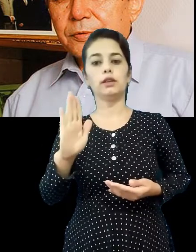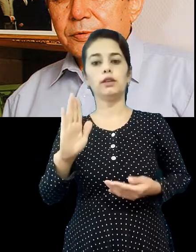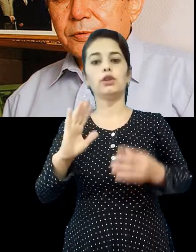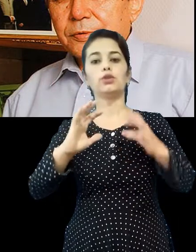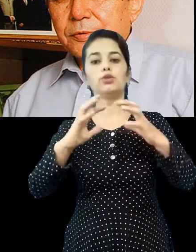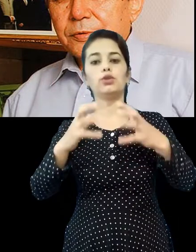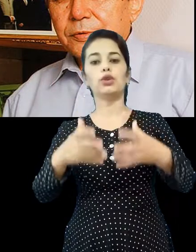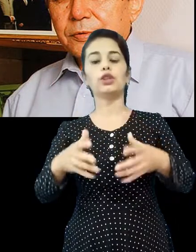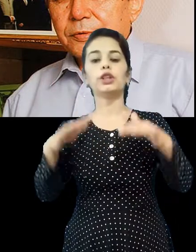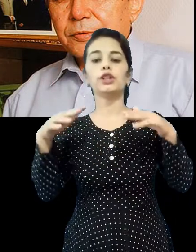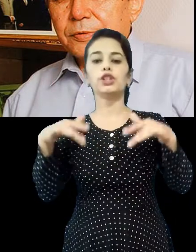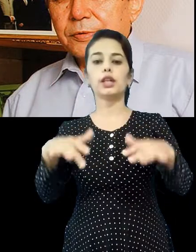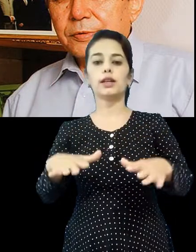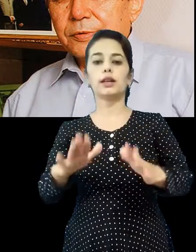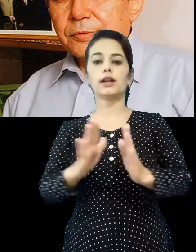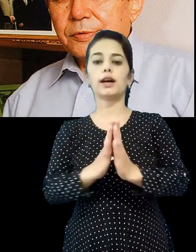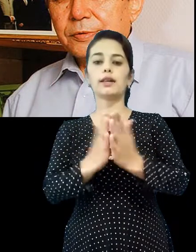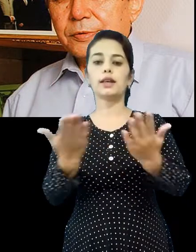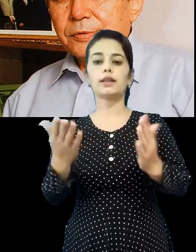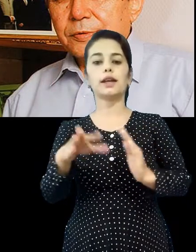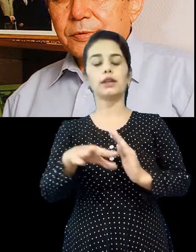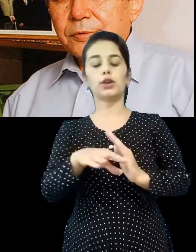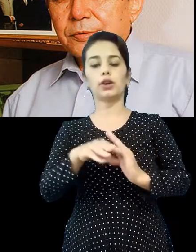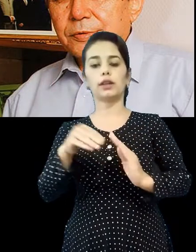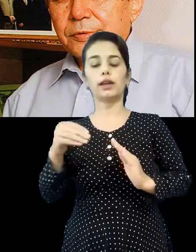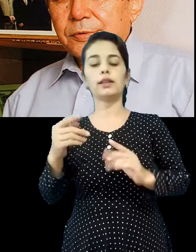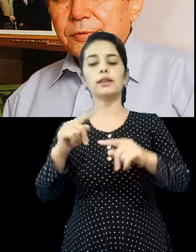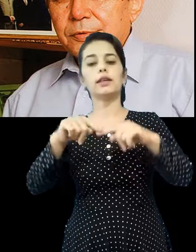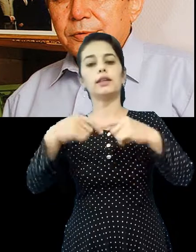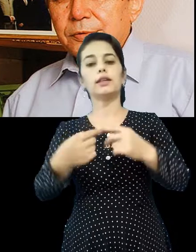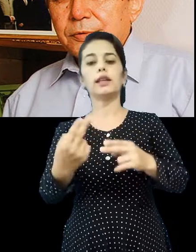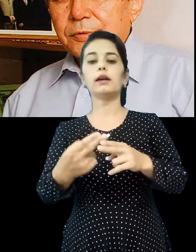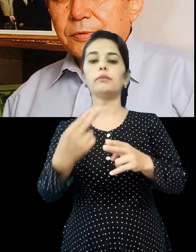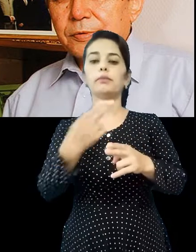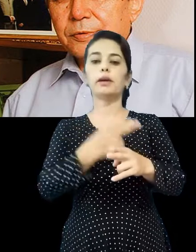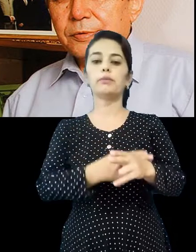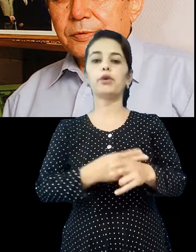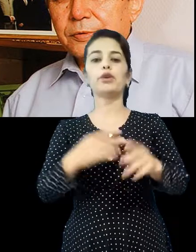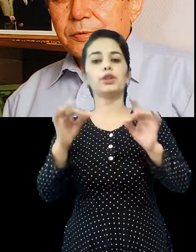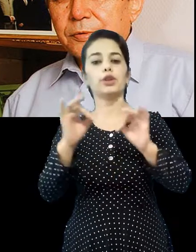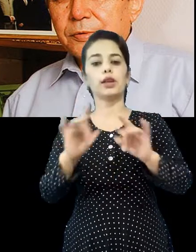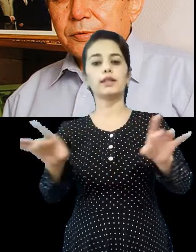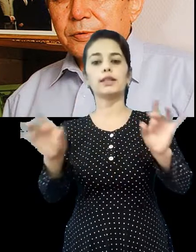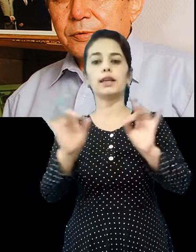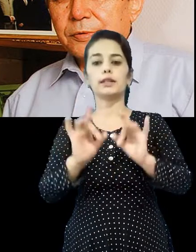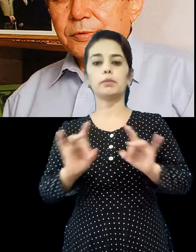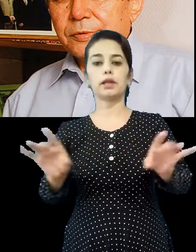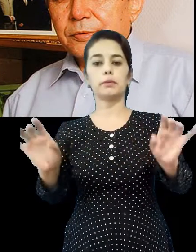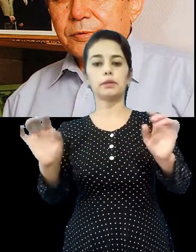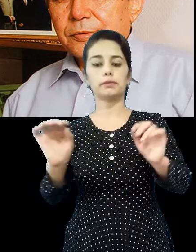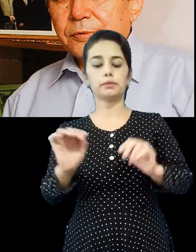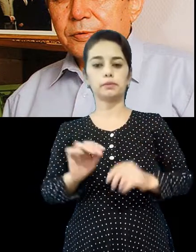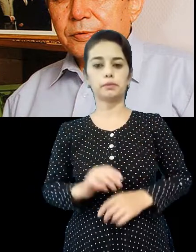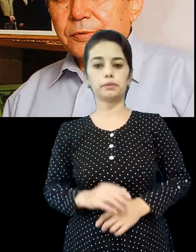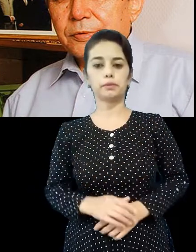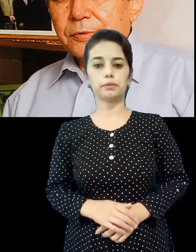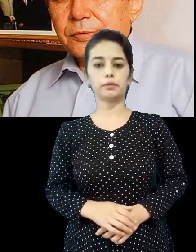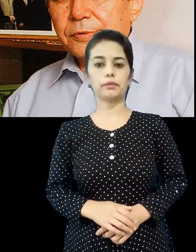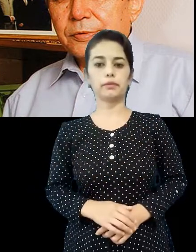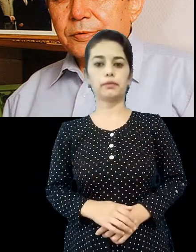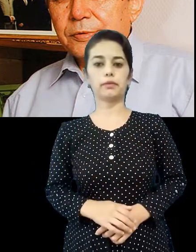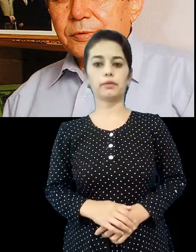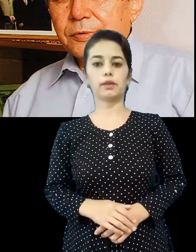Hoshimovning Dunyoning ishlari asaridan olingan Gilam Paypo hikoyasini aytib beraman.